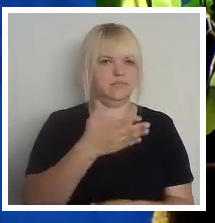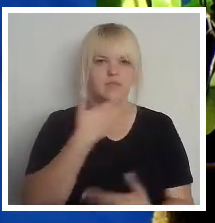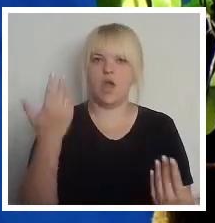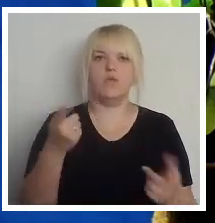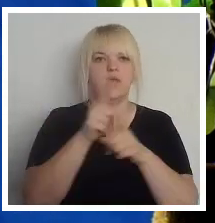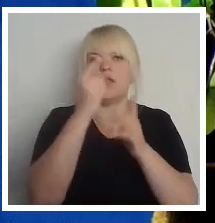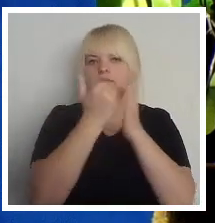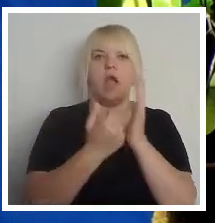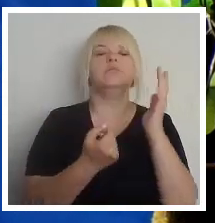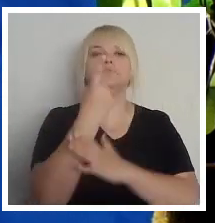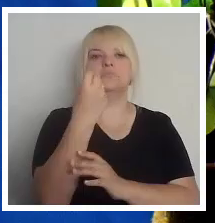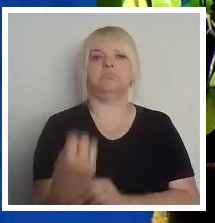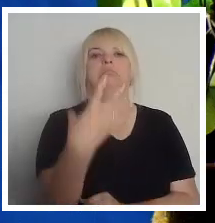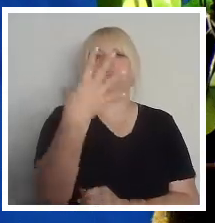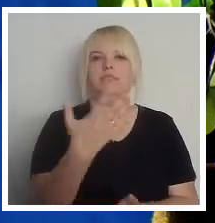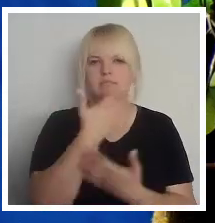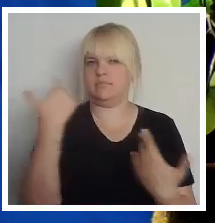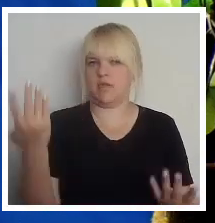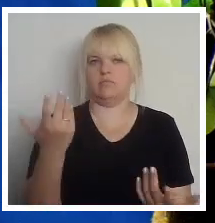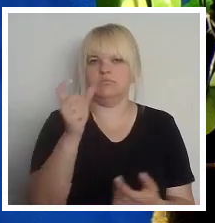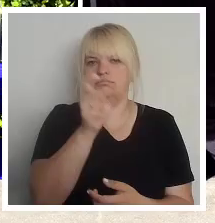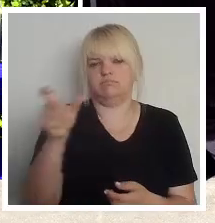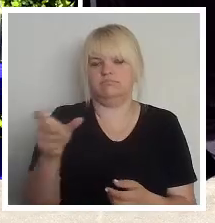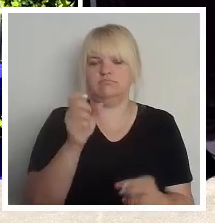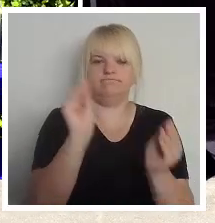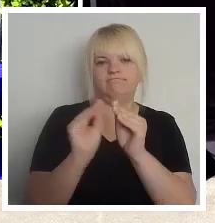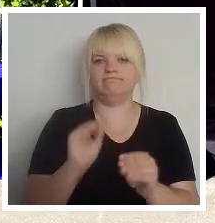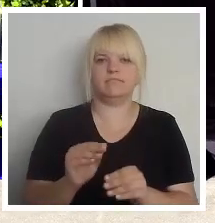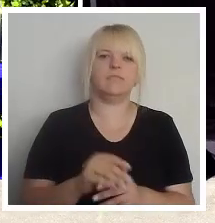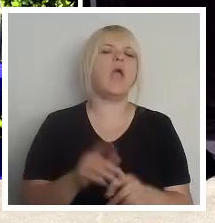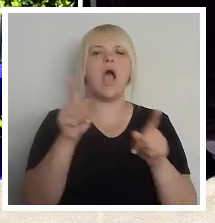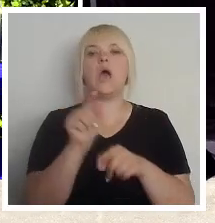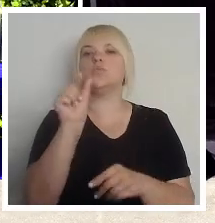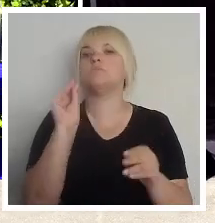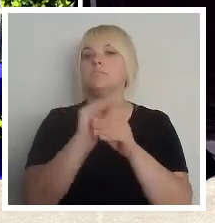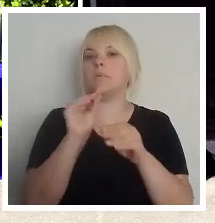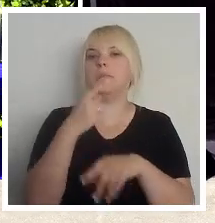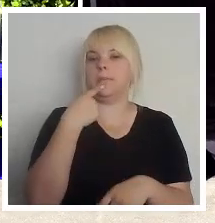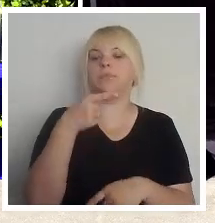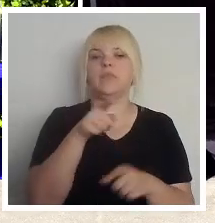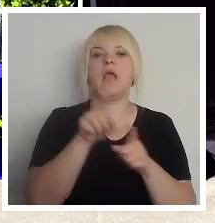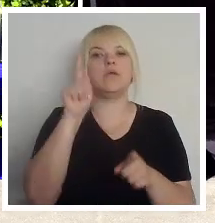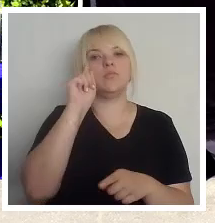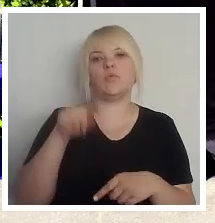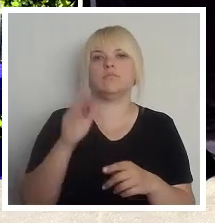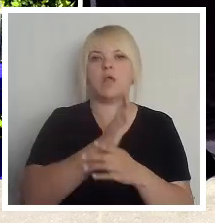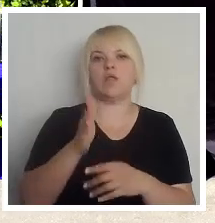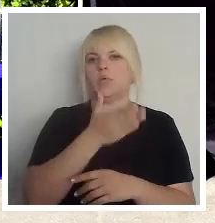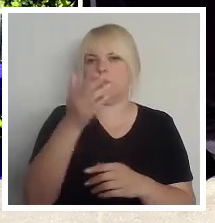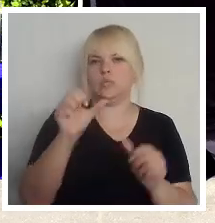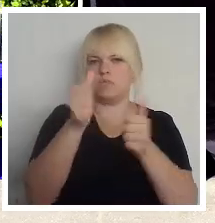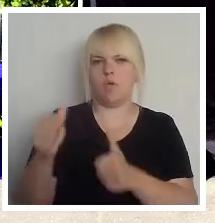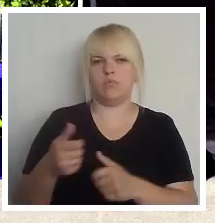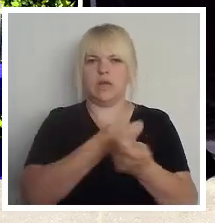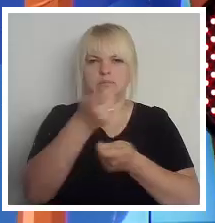nerodās no zila gaisa. Tā. Ralf, maz piebildi, vismaz es varu par, es tik labi neorientējos, protams, katrā jūsu precīzi modelī biznesa,